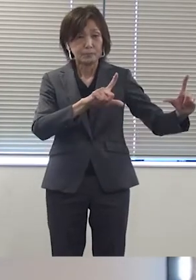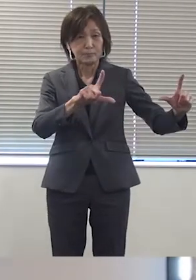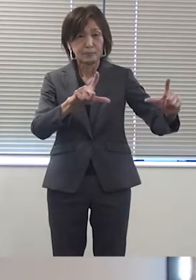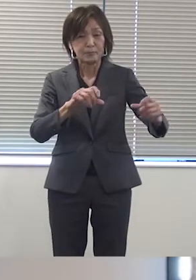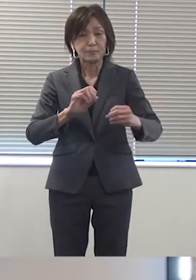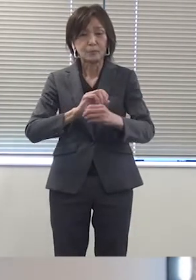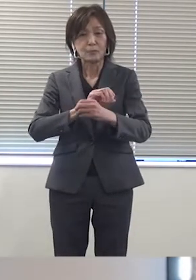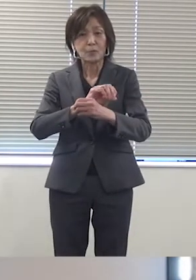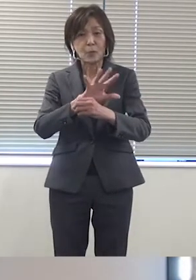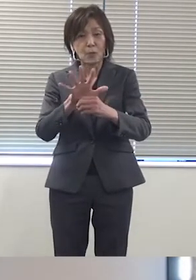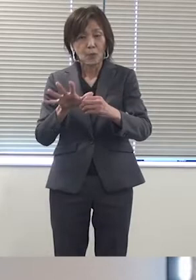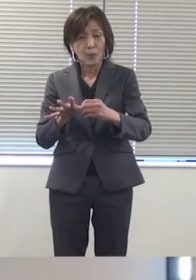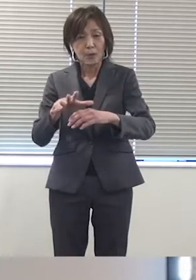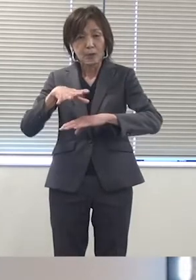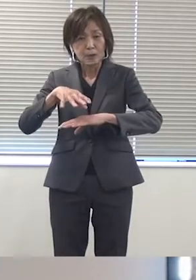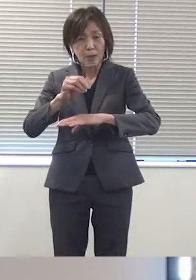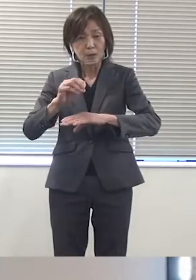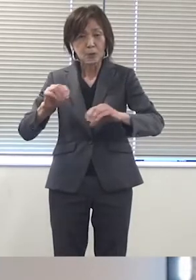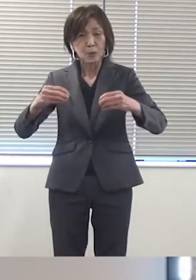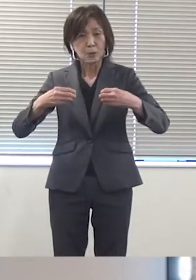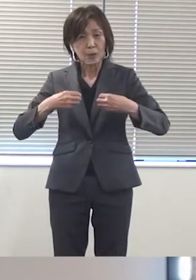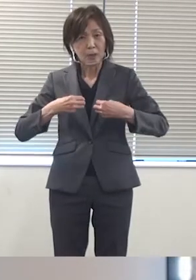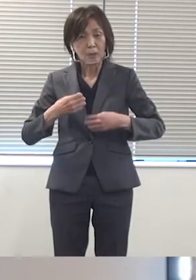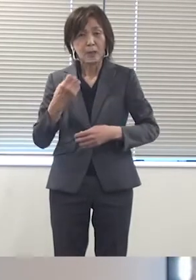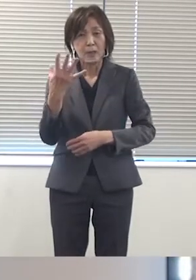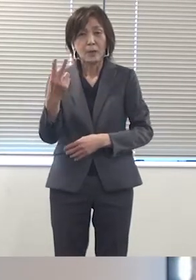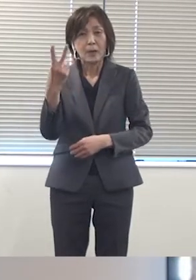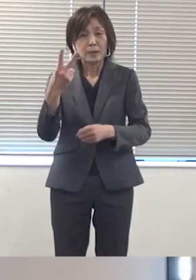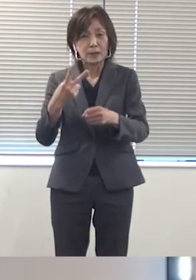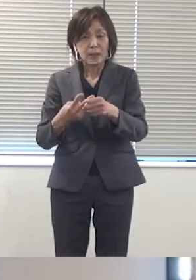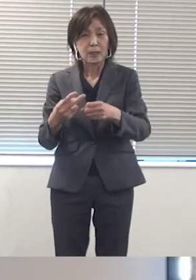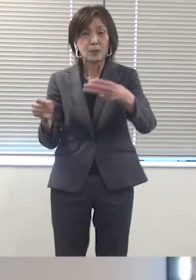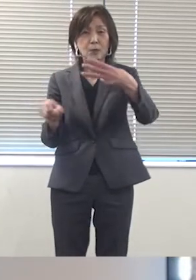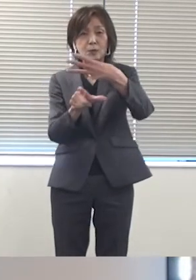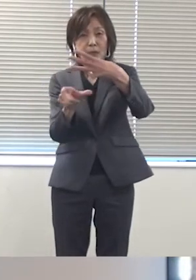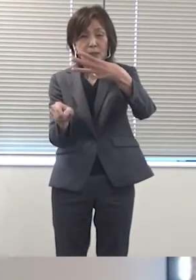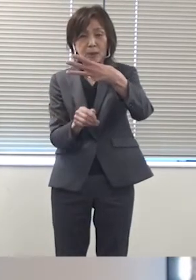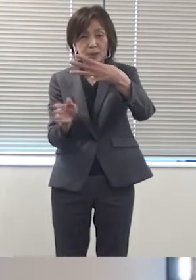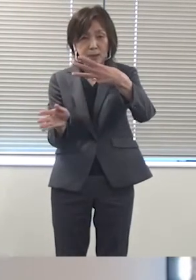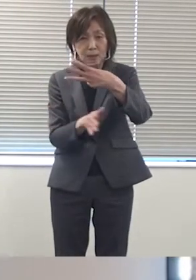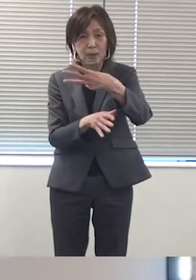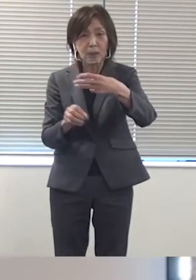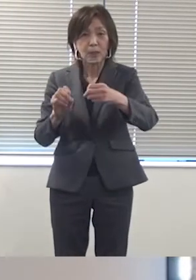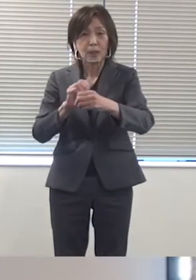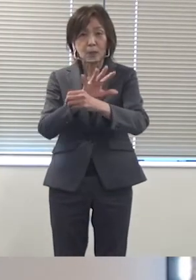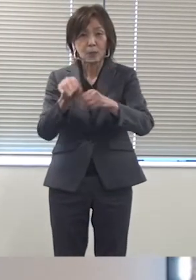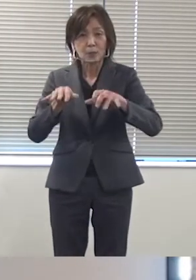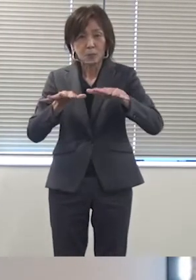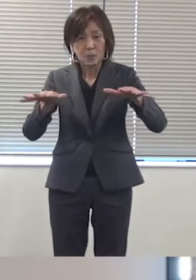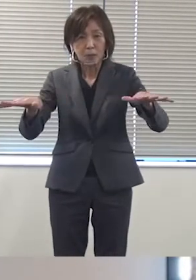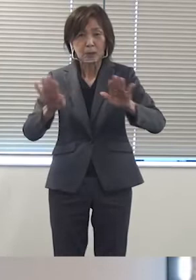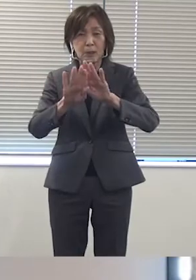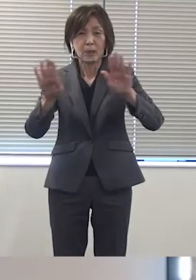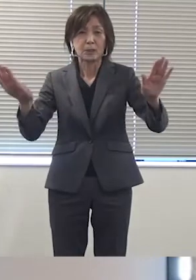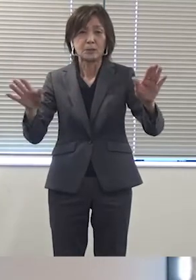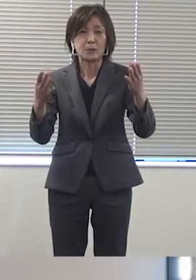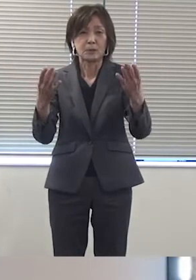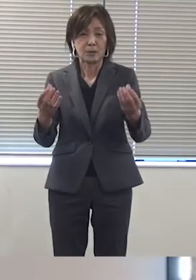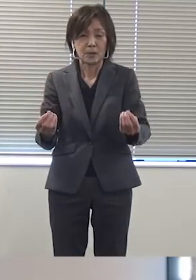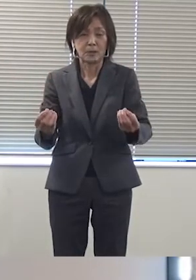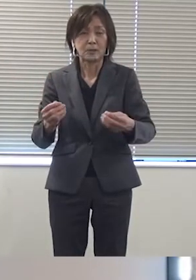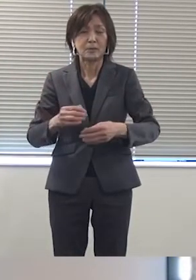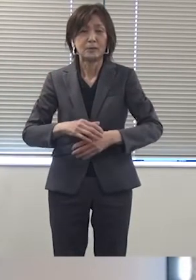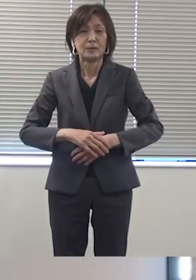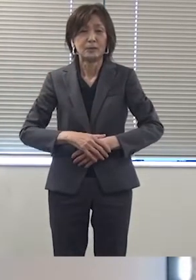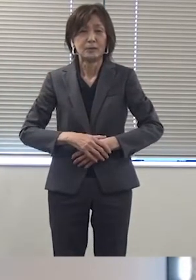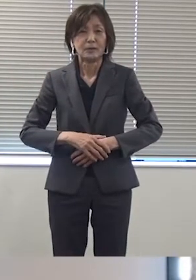令和3年の投資予算は完全に影響が出ています。令和2年の投資予算はまだ外で出ていない。 いわゆる2年度の投資予算は